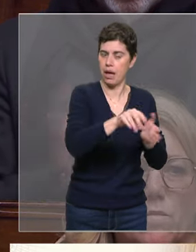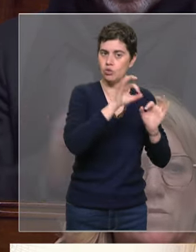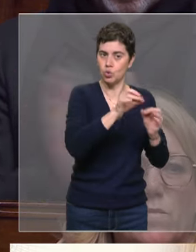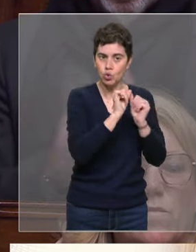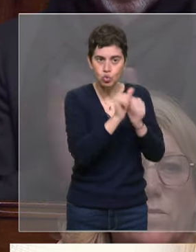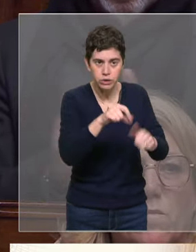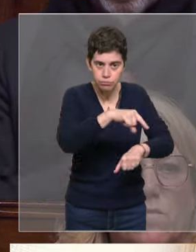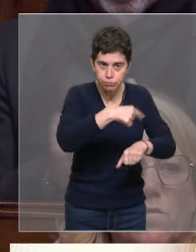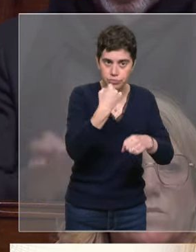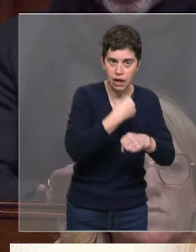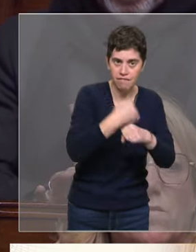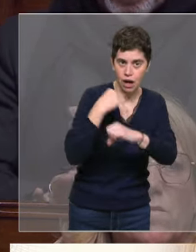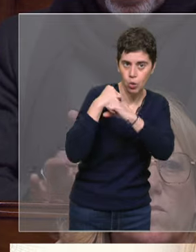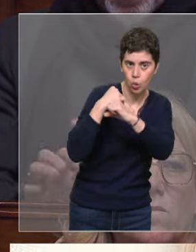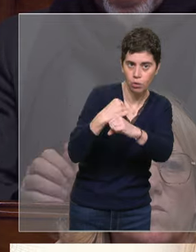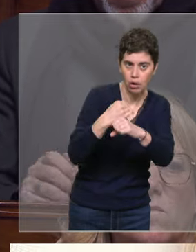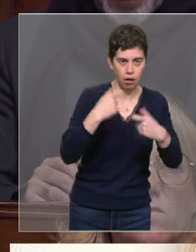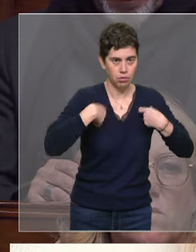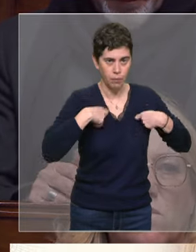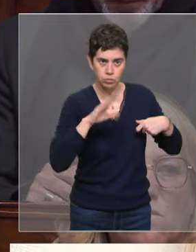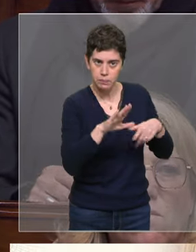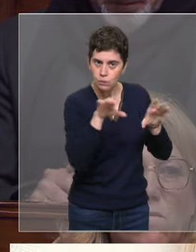les contraintes et les coûts de production.